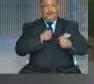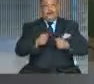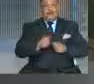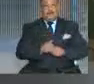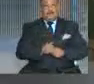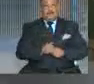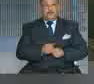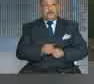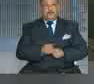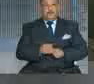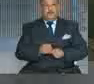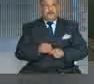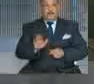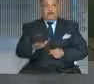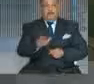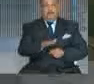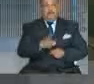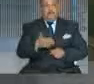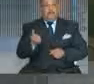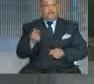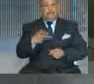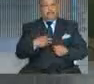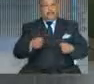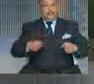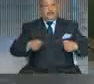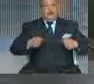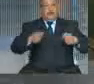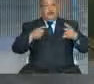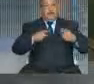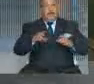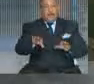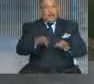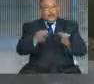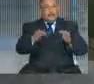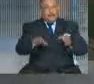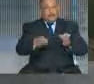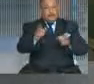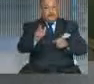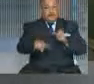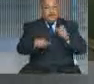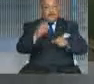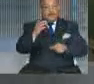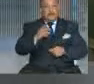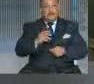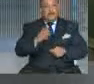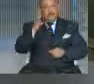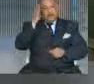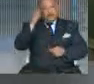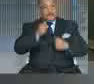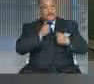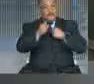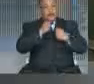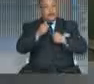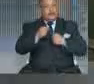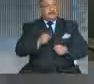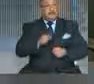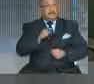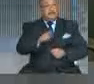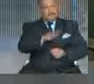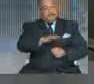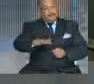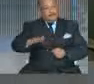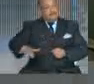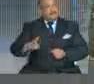جمعية سيدي صقر الذهبي سيدي بوزيد، جمعية جرجيس لعب الفردية، جمعية سيدي ملعب الرياضي بسيدي مخلوف، النادي الرياضي الصفاقسي،